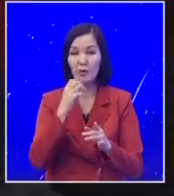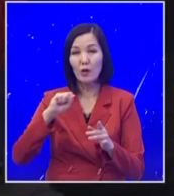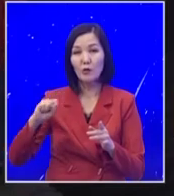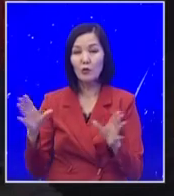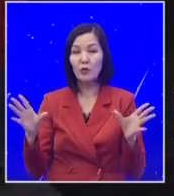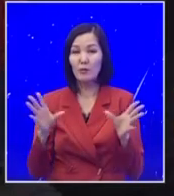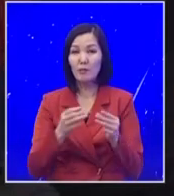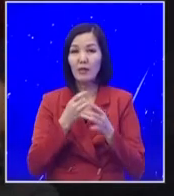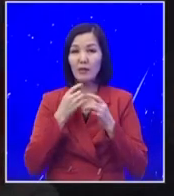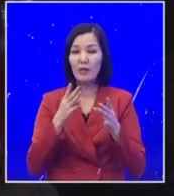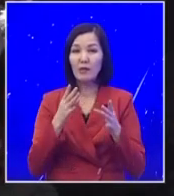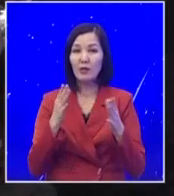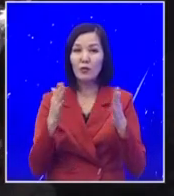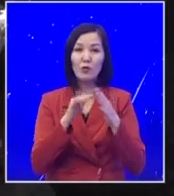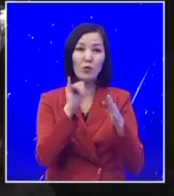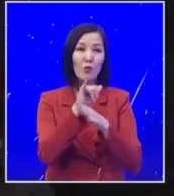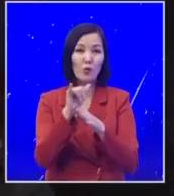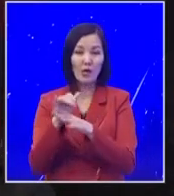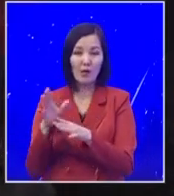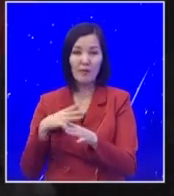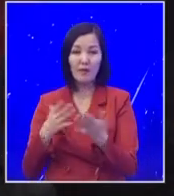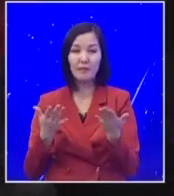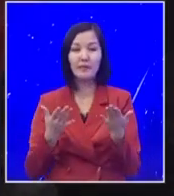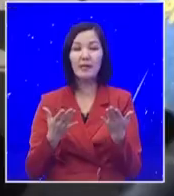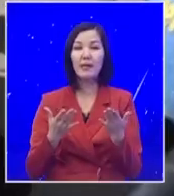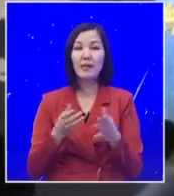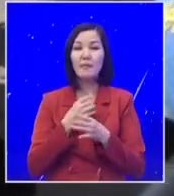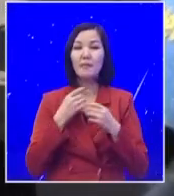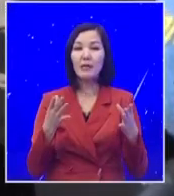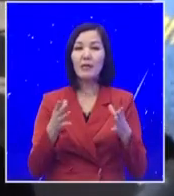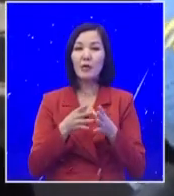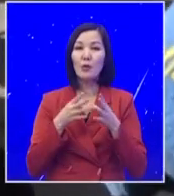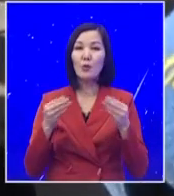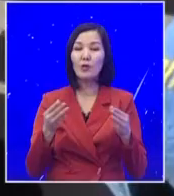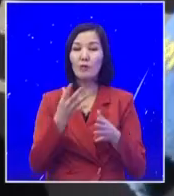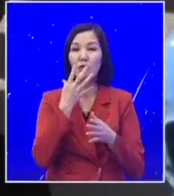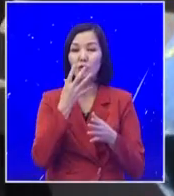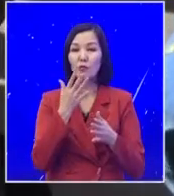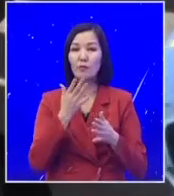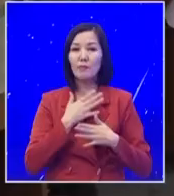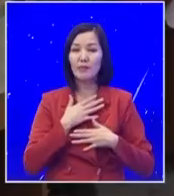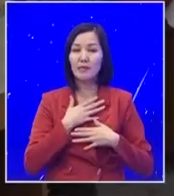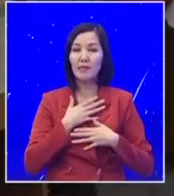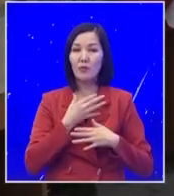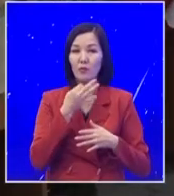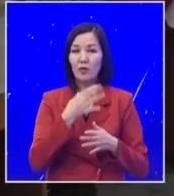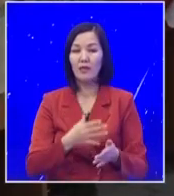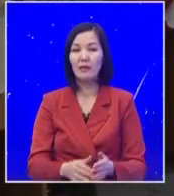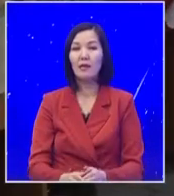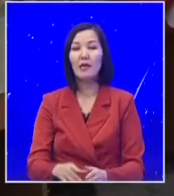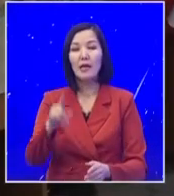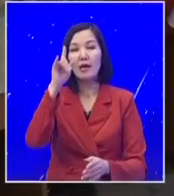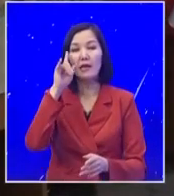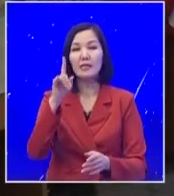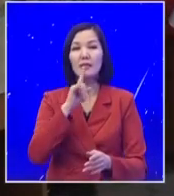алып, біріміздің үйімізге қонаққа барамыз. Осы мереке көктемнің жылымен бізге әкеледі. Қазақстан көп